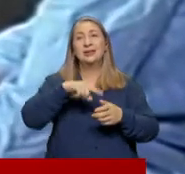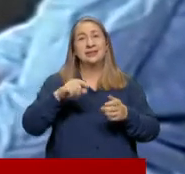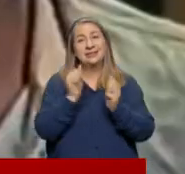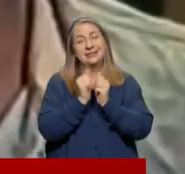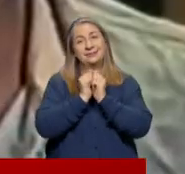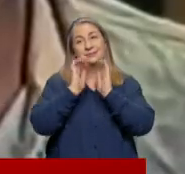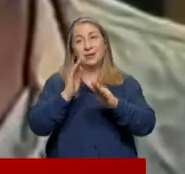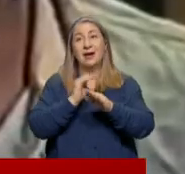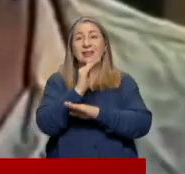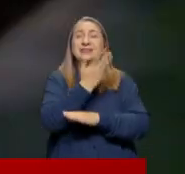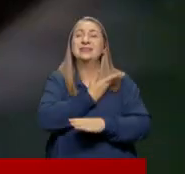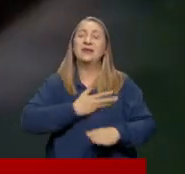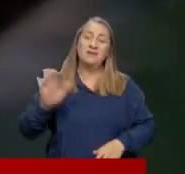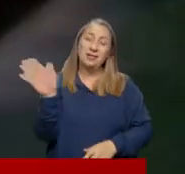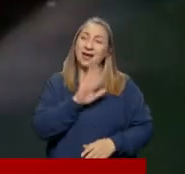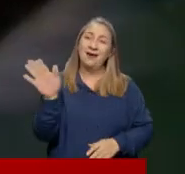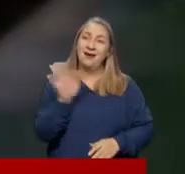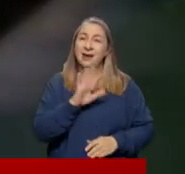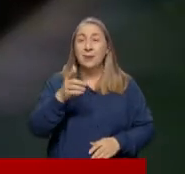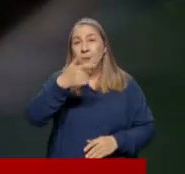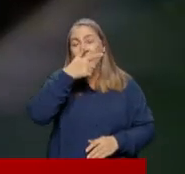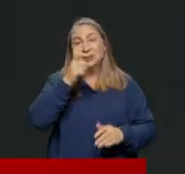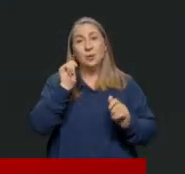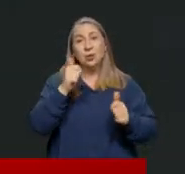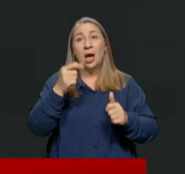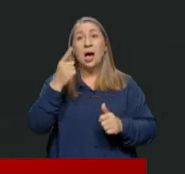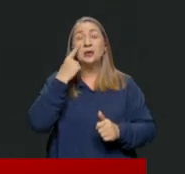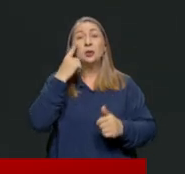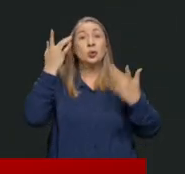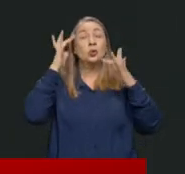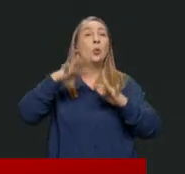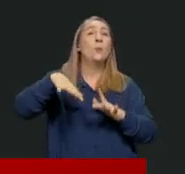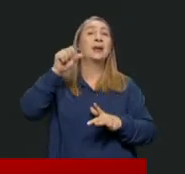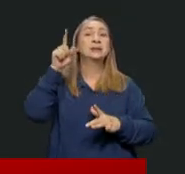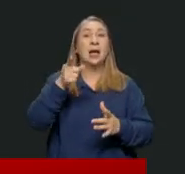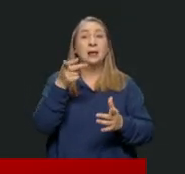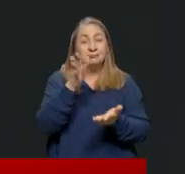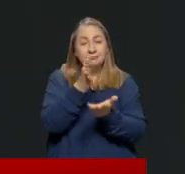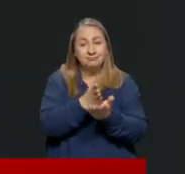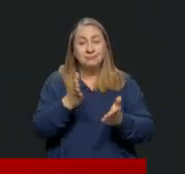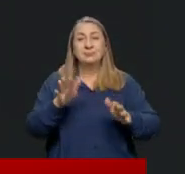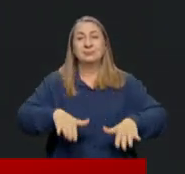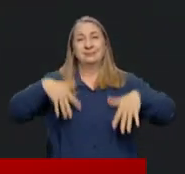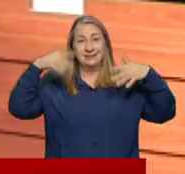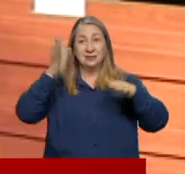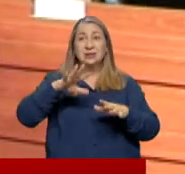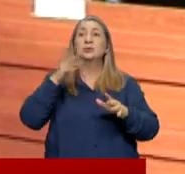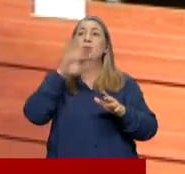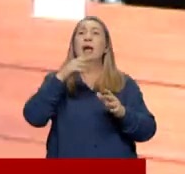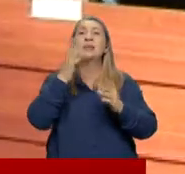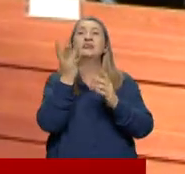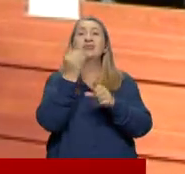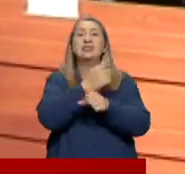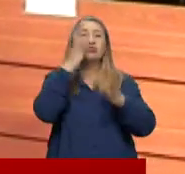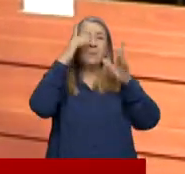yanına gittim hayattaki sevenlerine veda ederek Perşembe günü Atatürk Kültür Merkezi'ndeki törenin ardından 12 Camii'nde